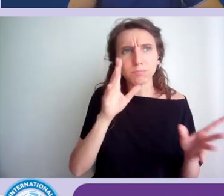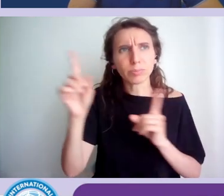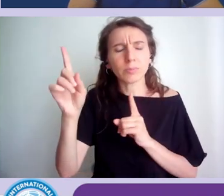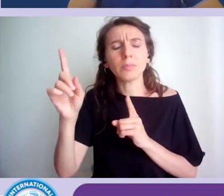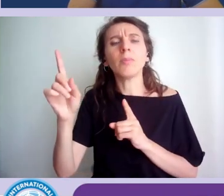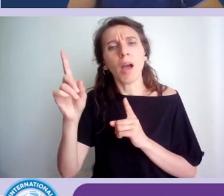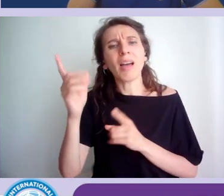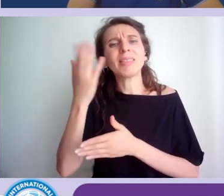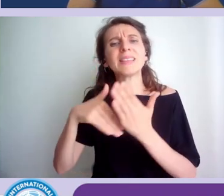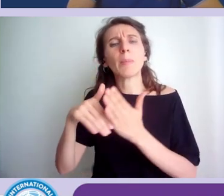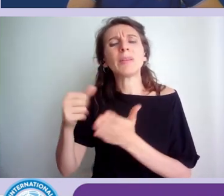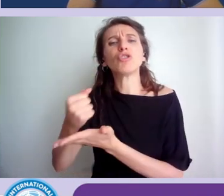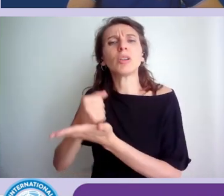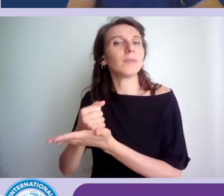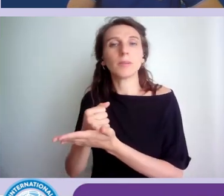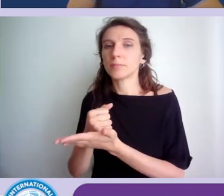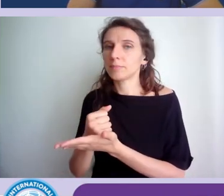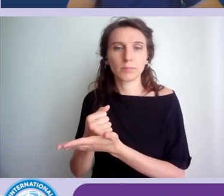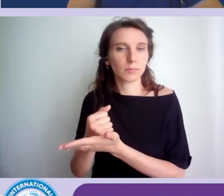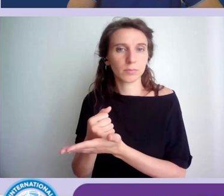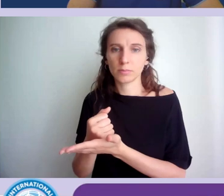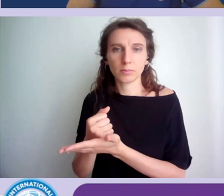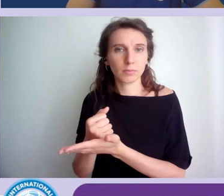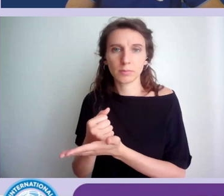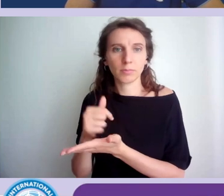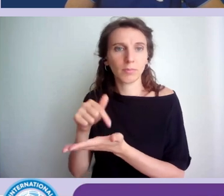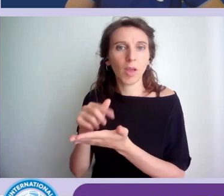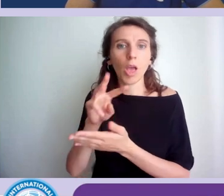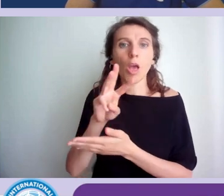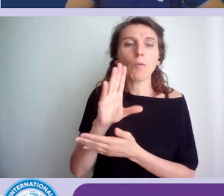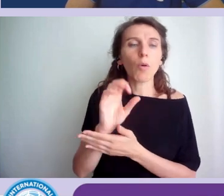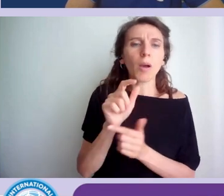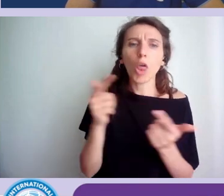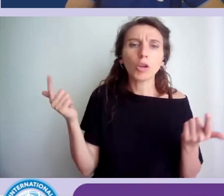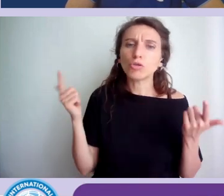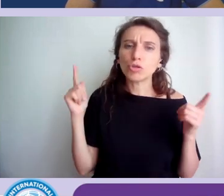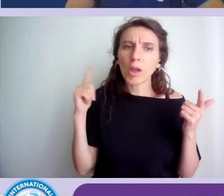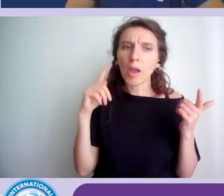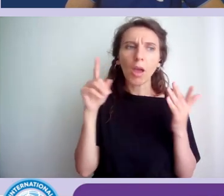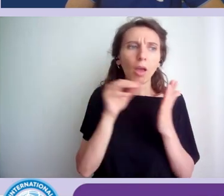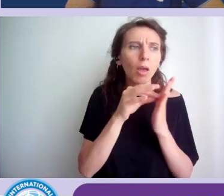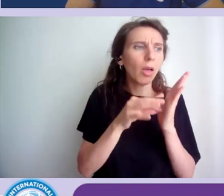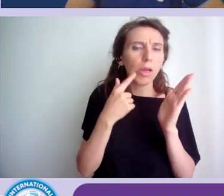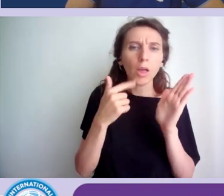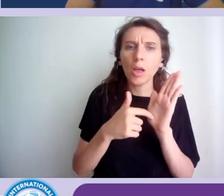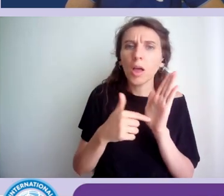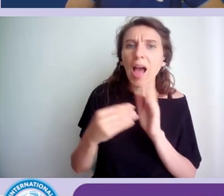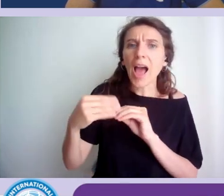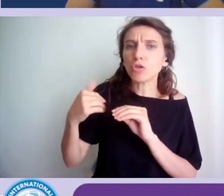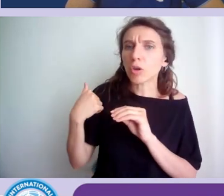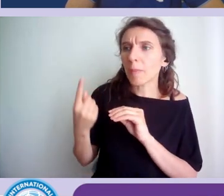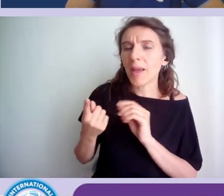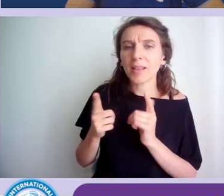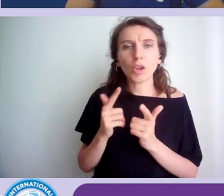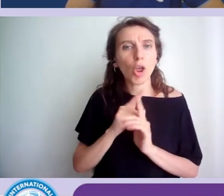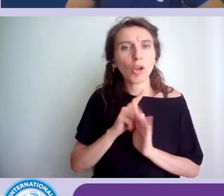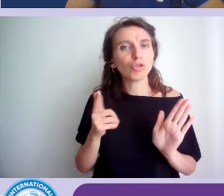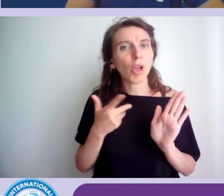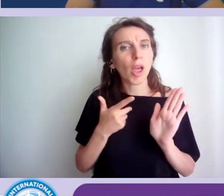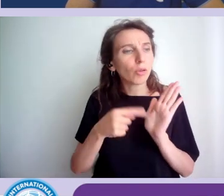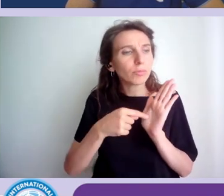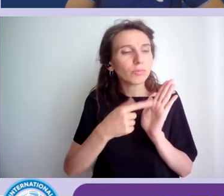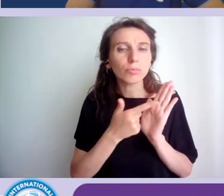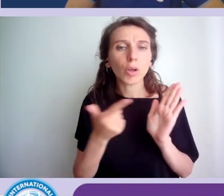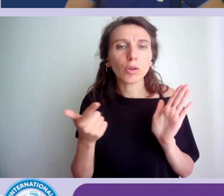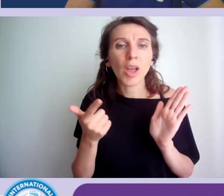certificata non c'è Cioè non c'è scritto da nessuna parte nelle vug nel nei nostri ragionamenti che bisogna